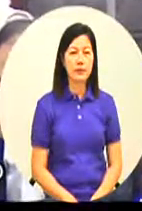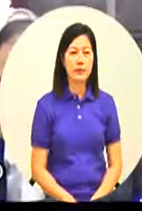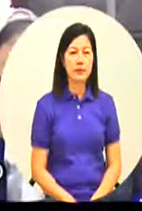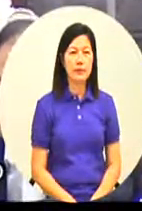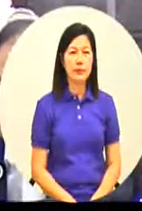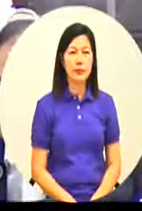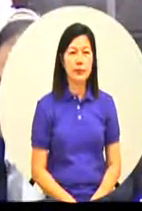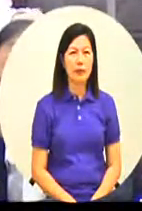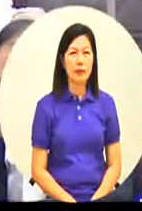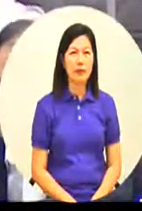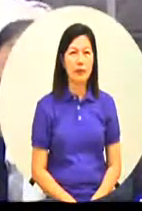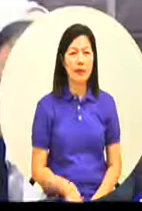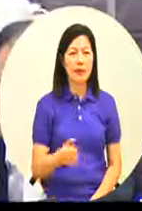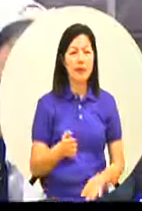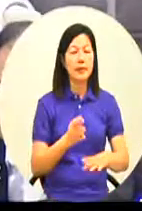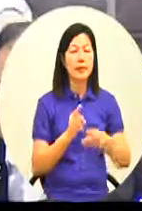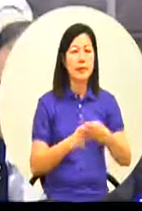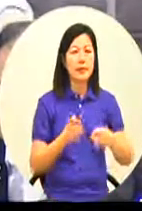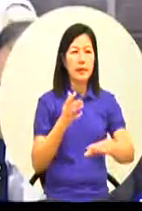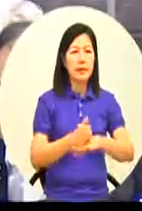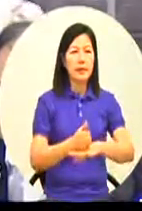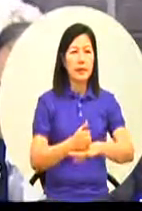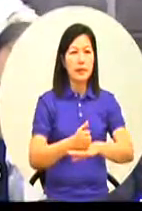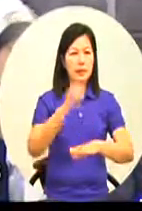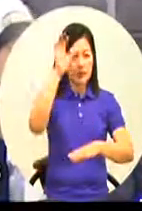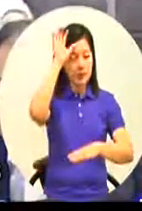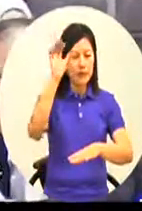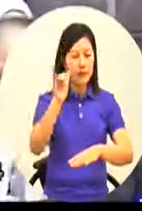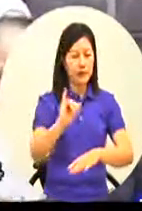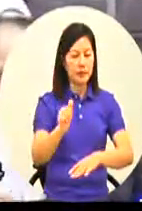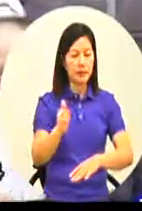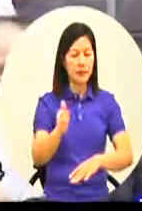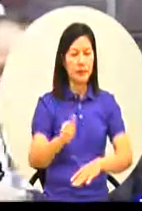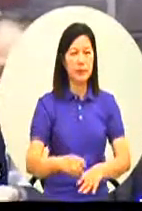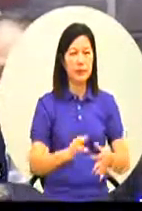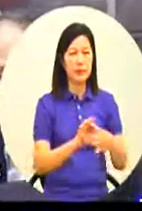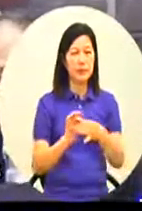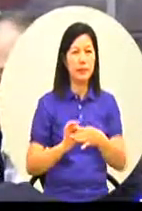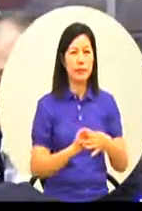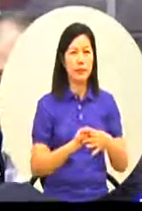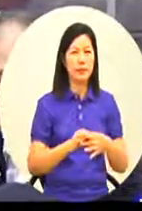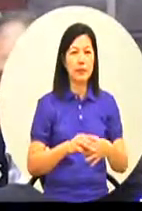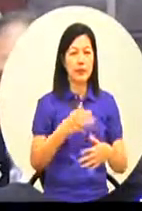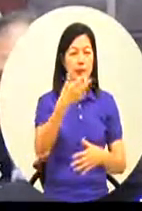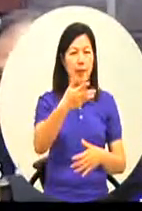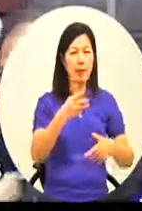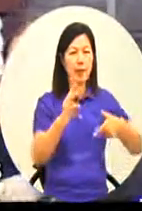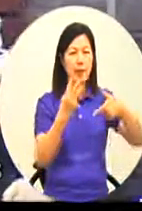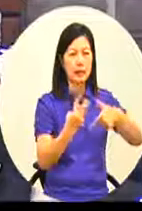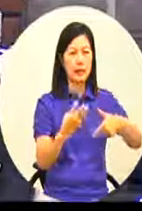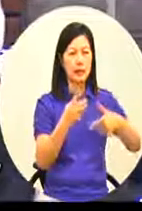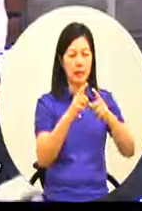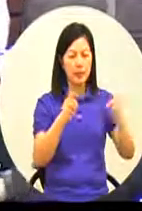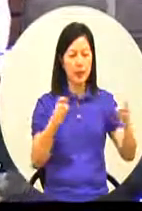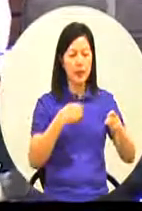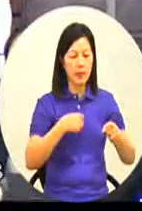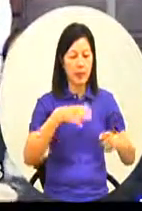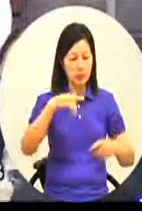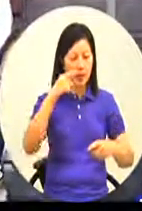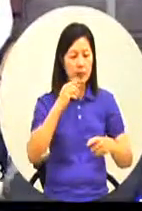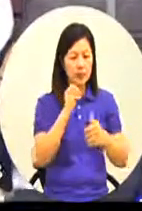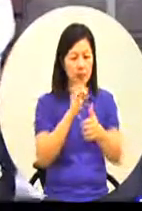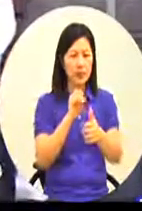谢谢主席哈，谢谢书记员哦。议员咧关心迄个八神庙，我先为八神庙先讲啦吼。 啊，不紧不